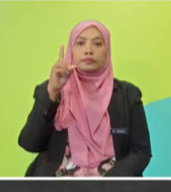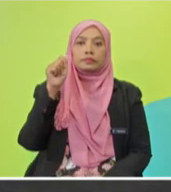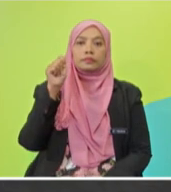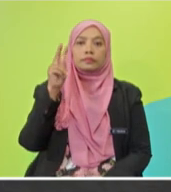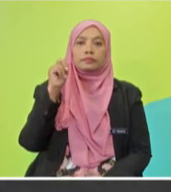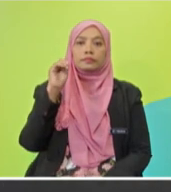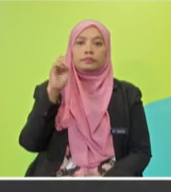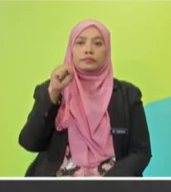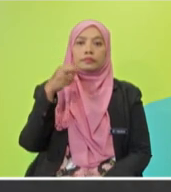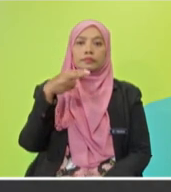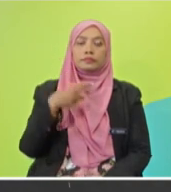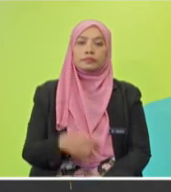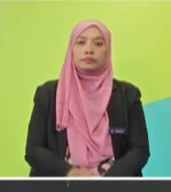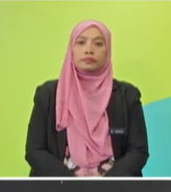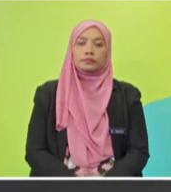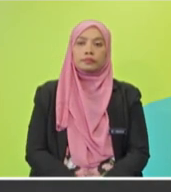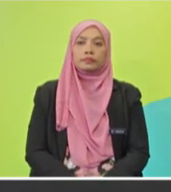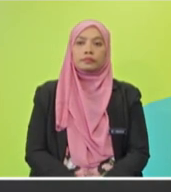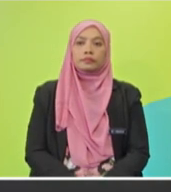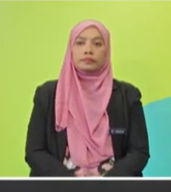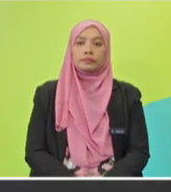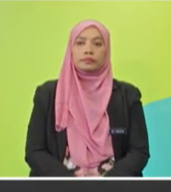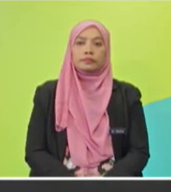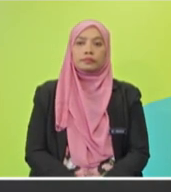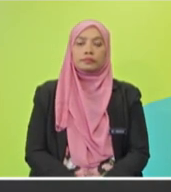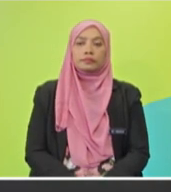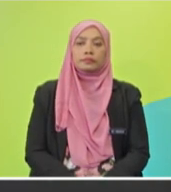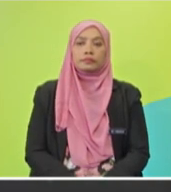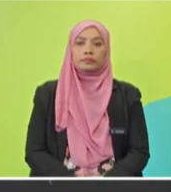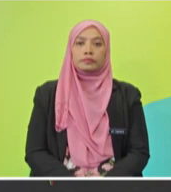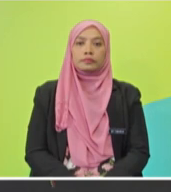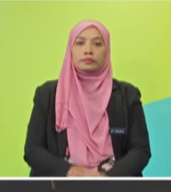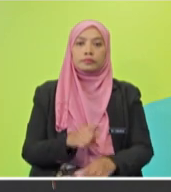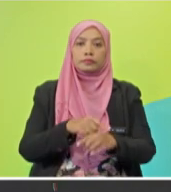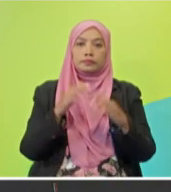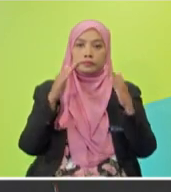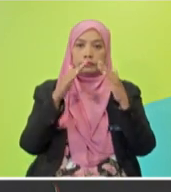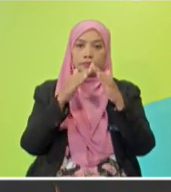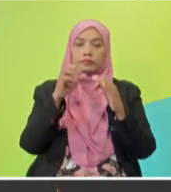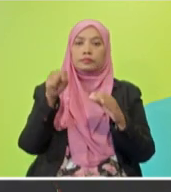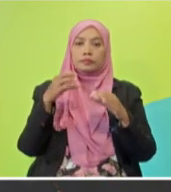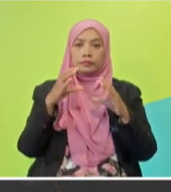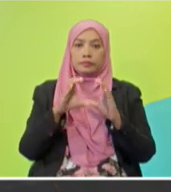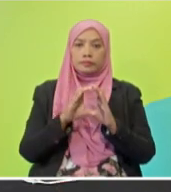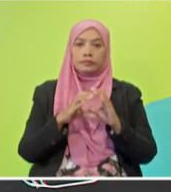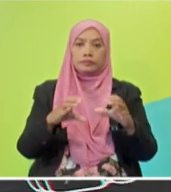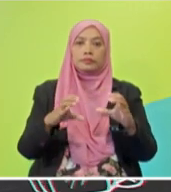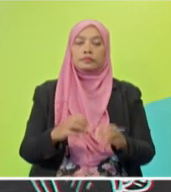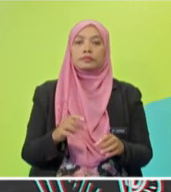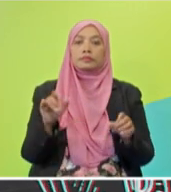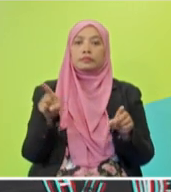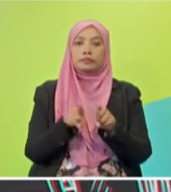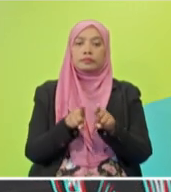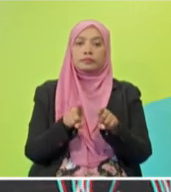Okey Danish. Ya, yang ada di rumah pun boleh cuba sekali dan kita boleh bandingkan jawapan kita tengok betul ke tak ya. Kita